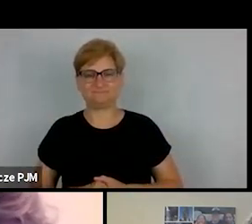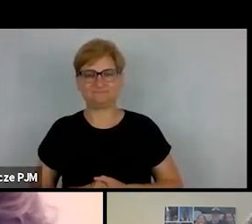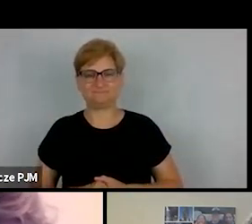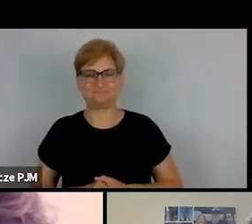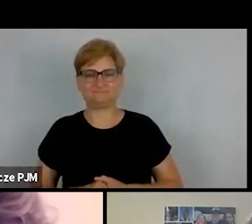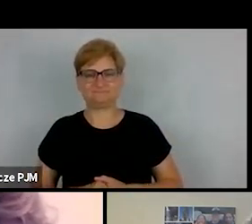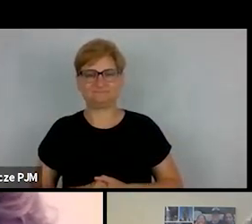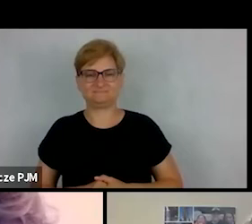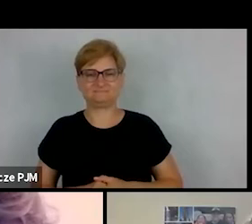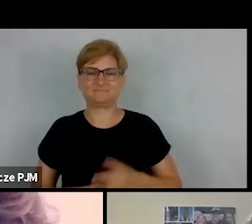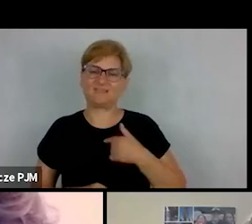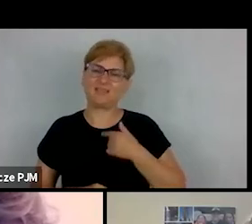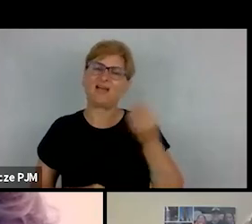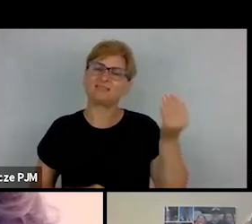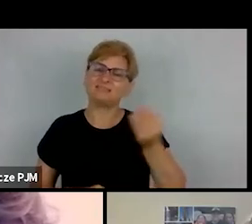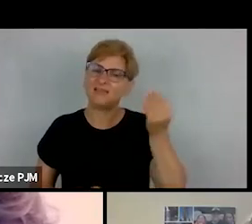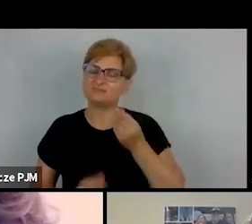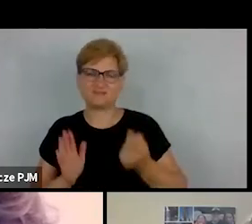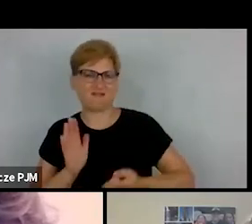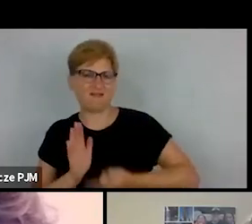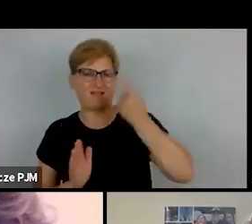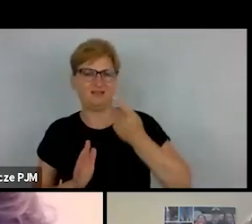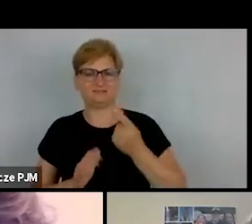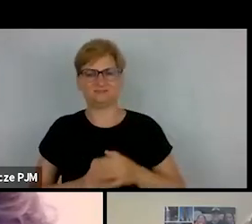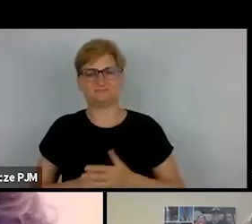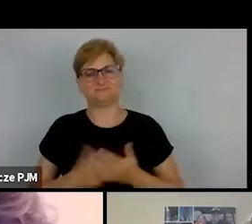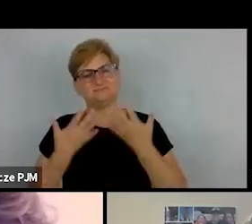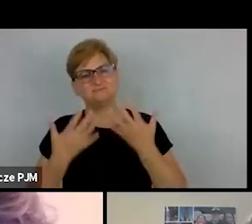oczywiście jeszcze raz mogę tylko podziękować